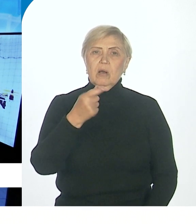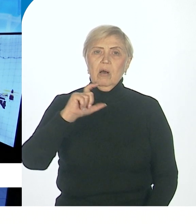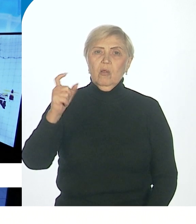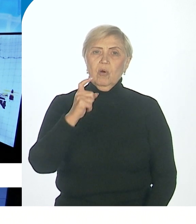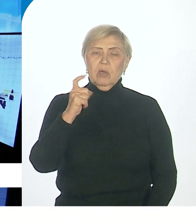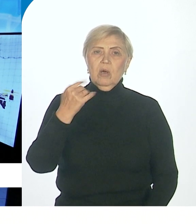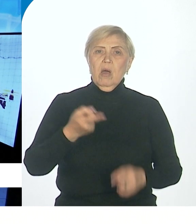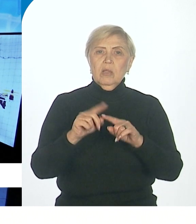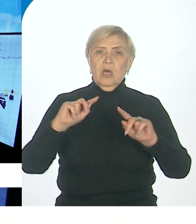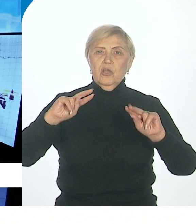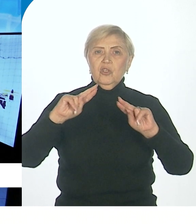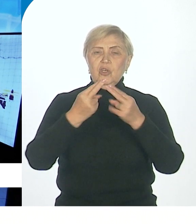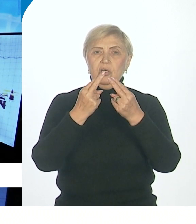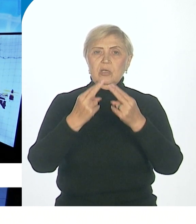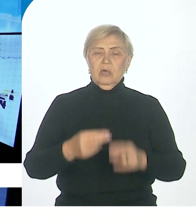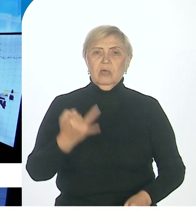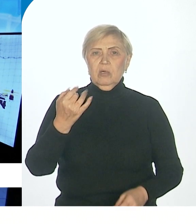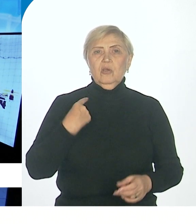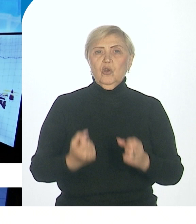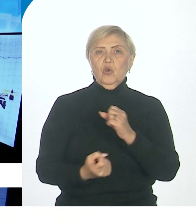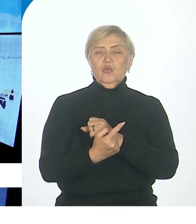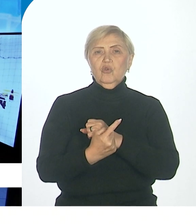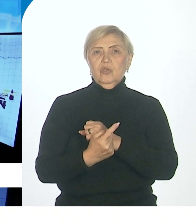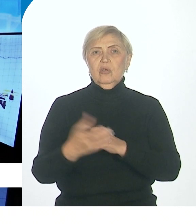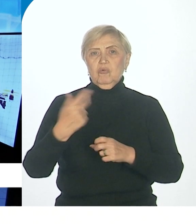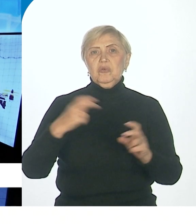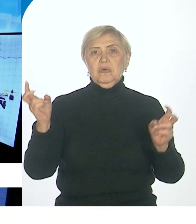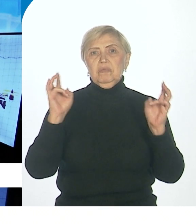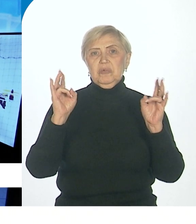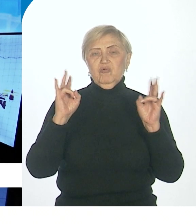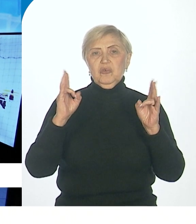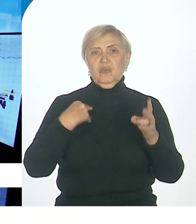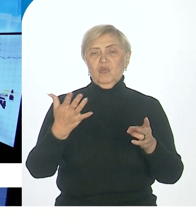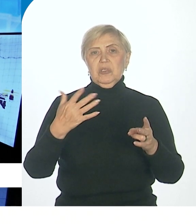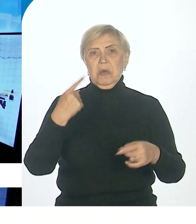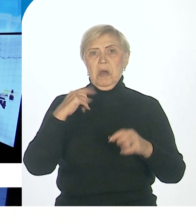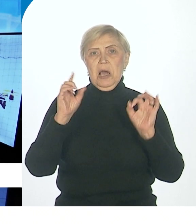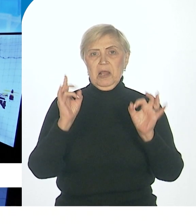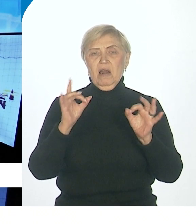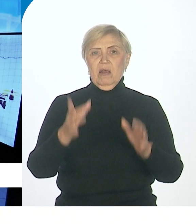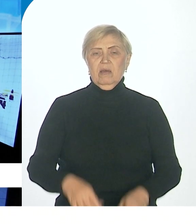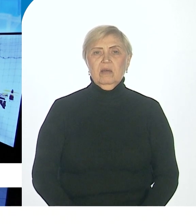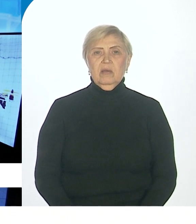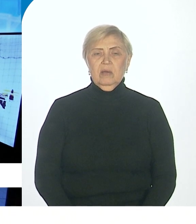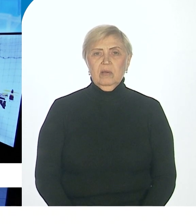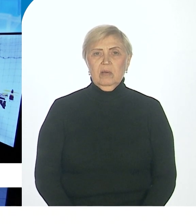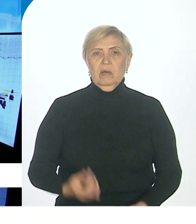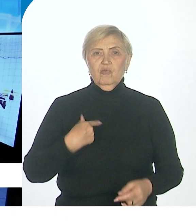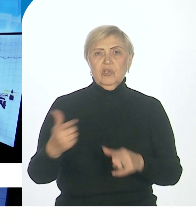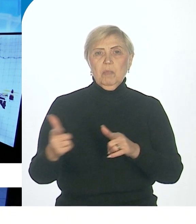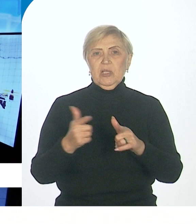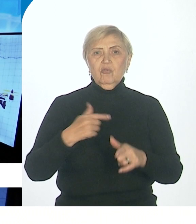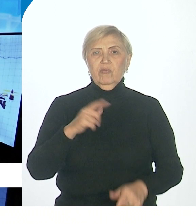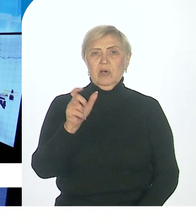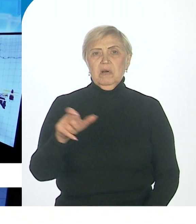робототехника, альтернативные источники. Звучит реально, это что-то из будущего. Вот это подготовка туда. Кадры не то, что для